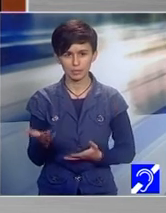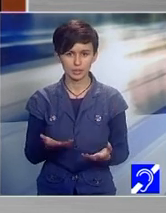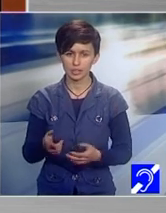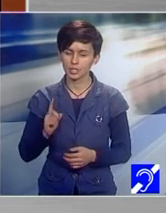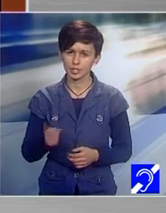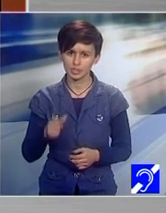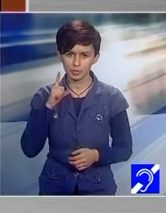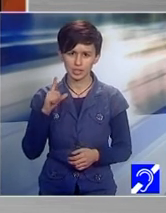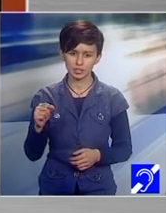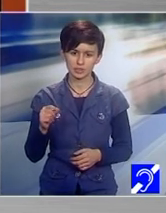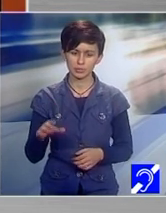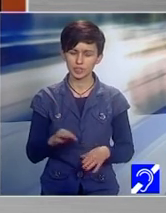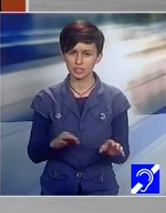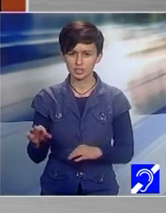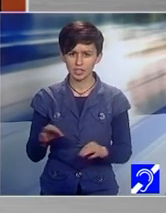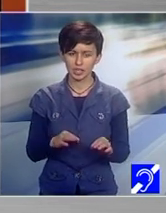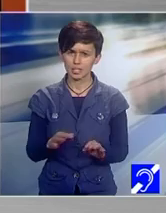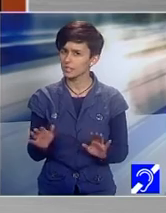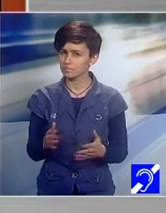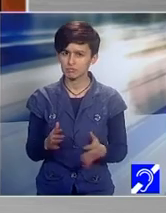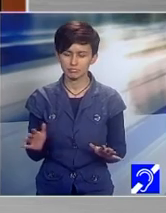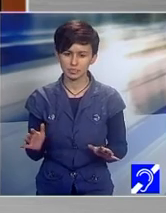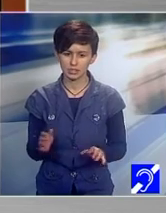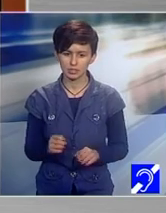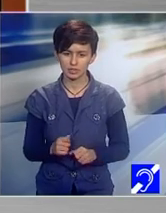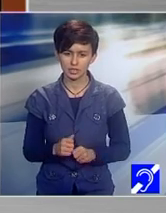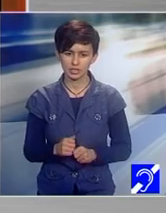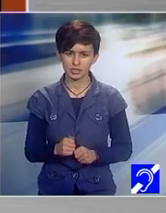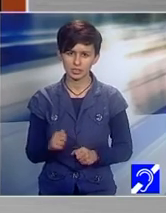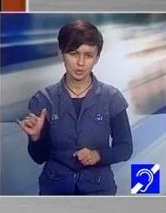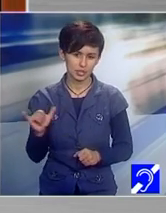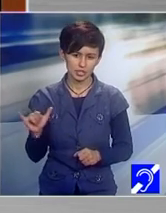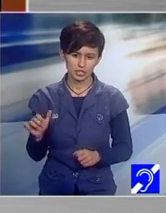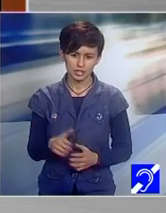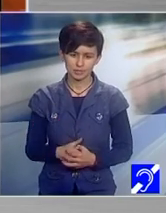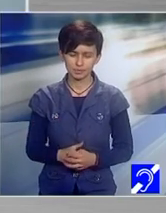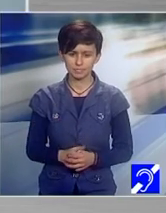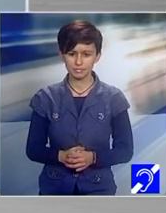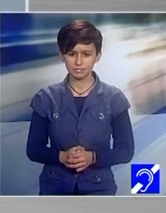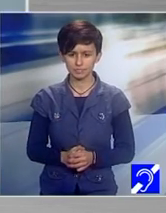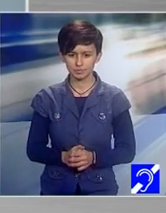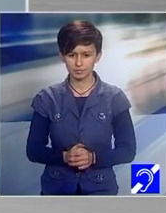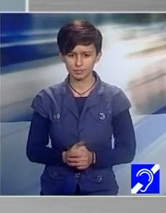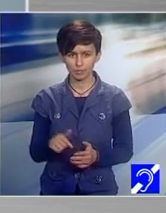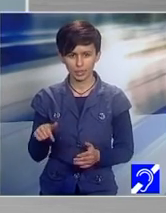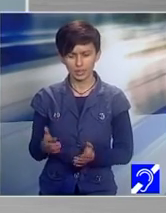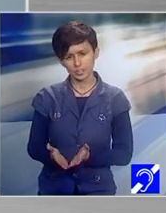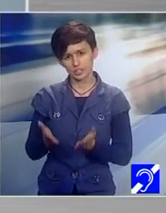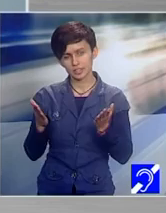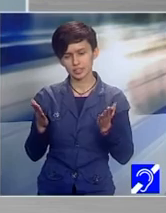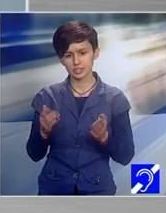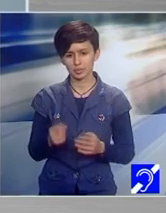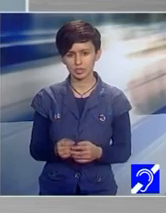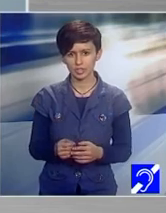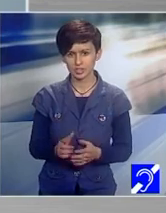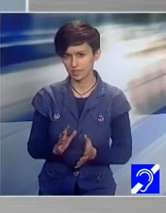trebuie să te duci să alegi, indiferent, la un moment dat, indiferent pe cine. Deci, până la urmă, și această sărbătoare a intrat în derizoriu.